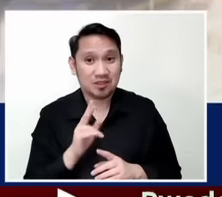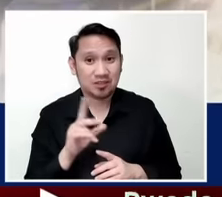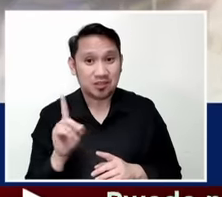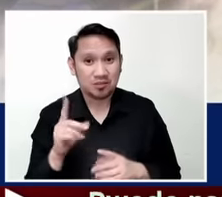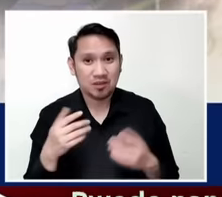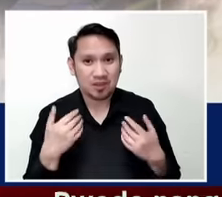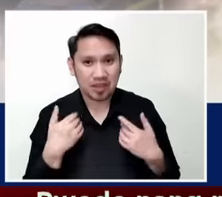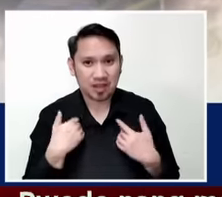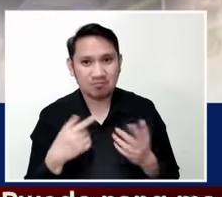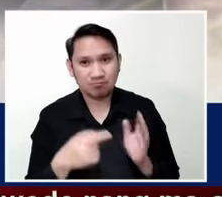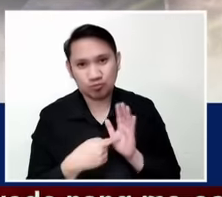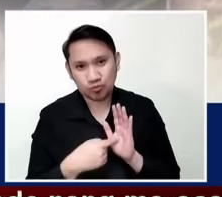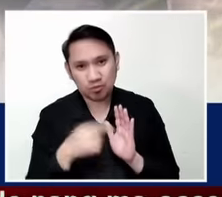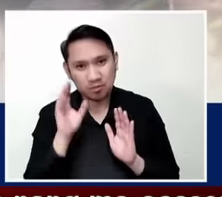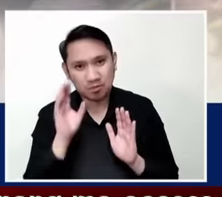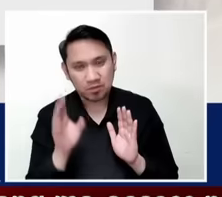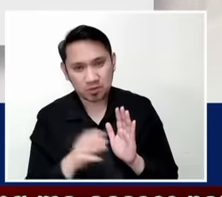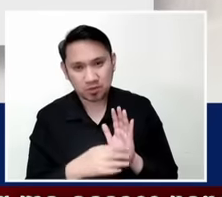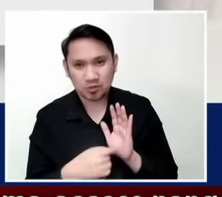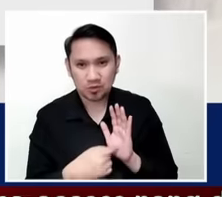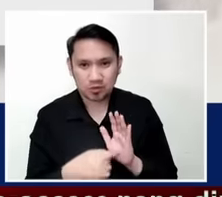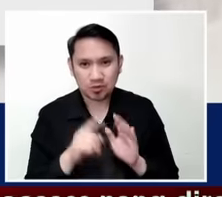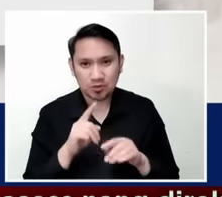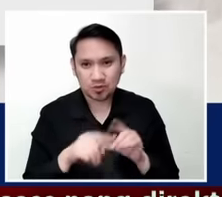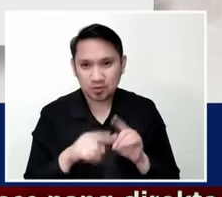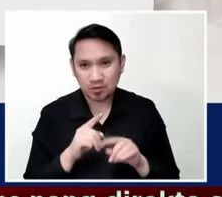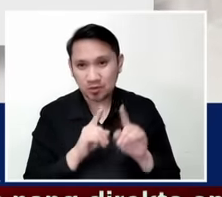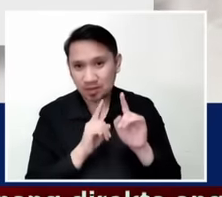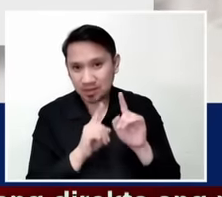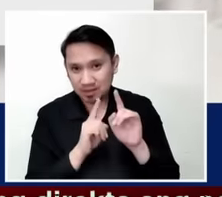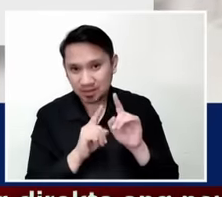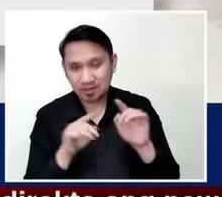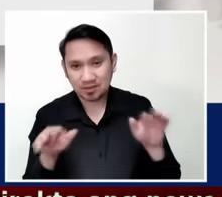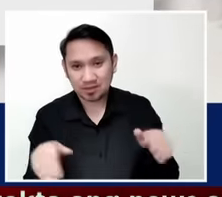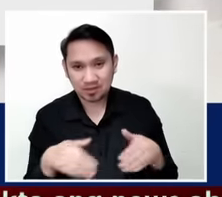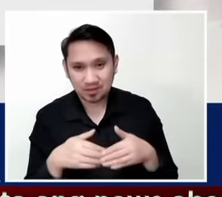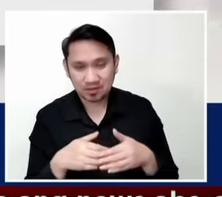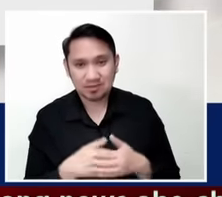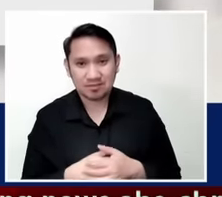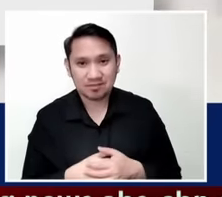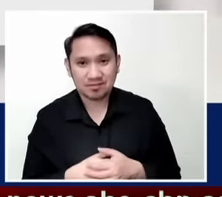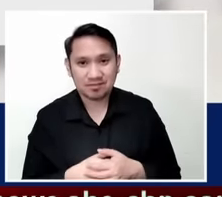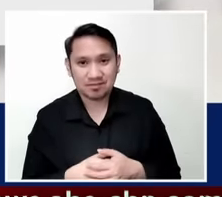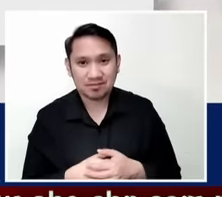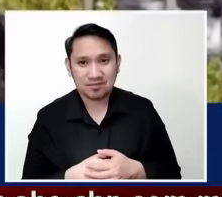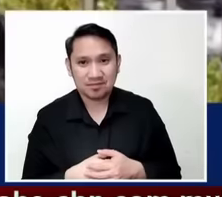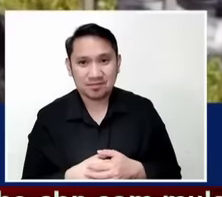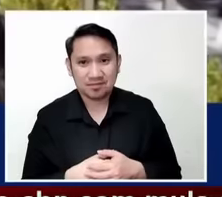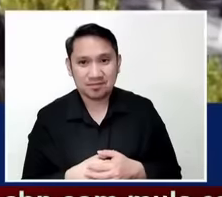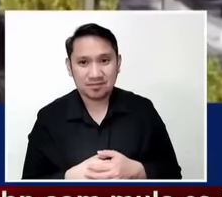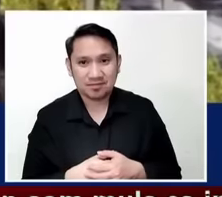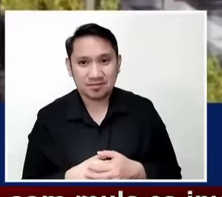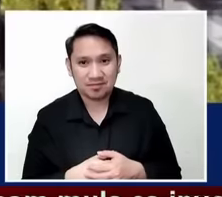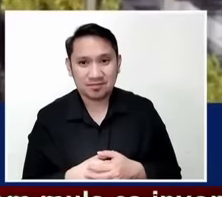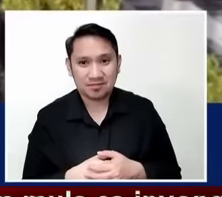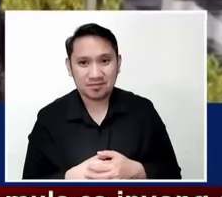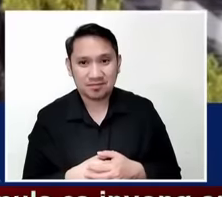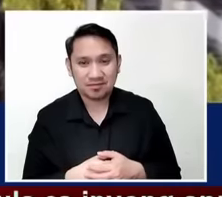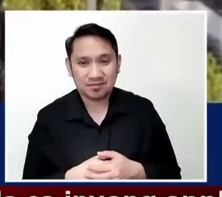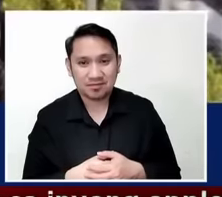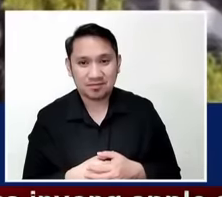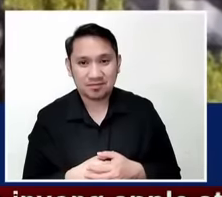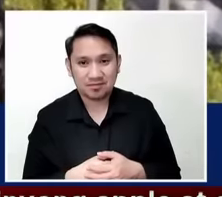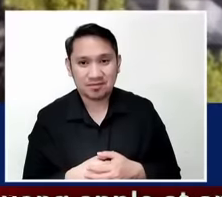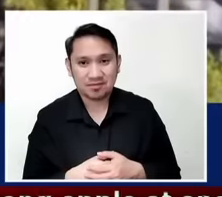mga litratong ibinabahagi ng mga kaibigang dumalo sa kasal gaya ni na Andoy Ranay at Bella Padilla. I see the